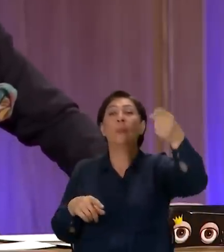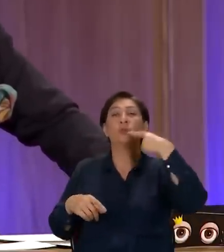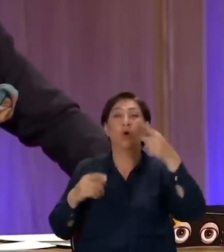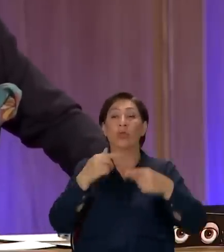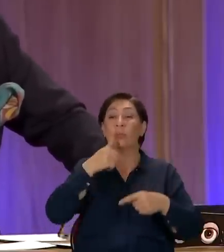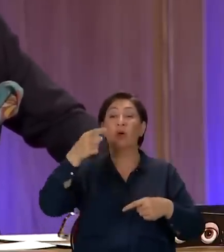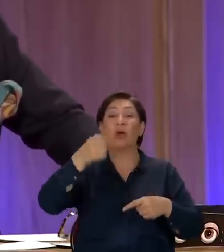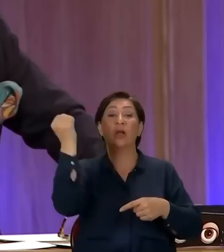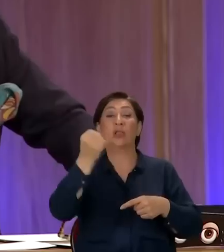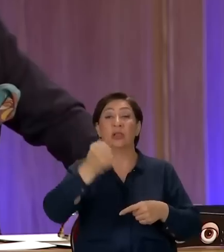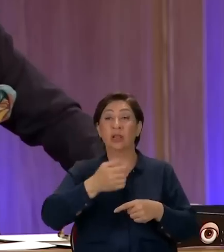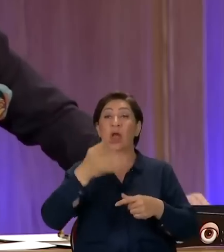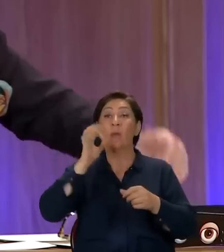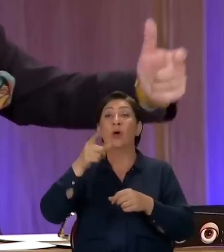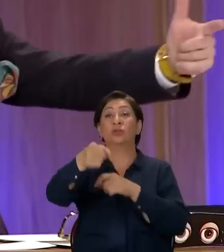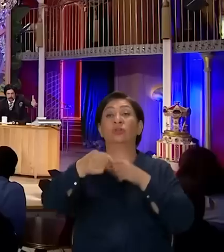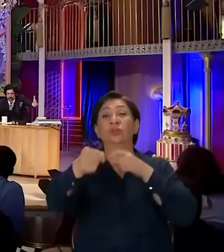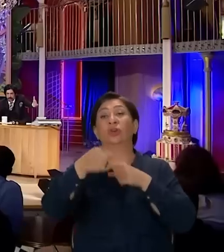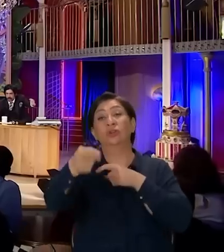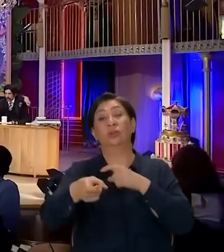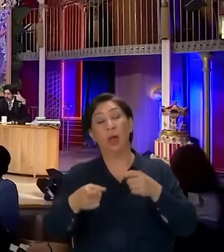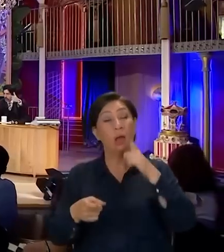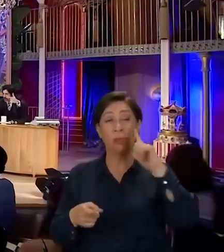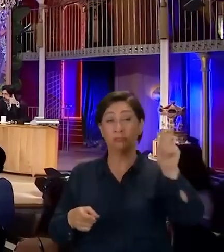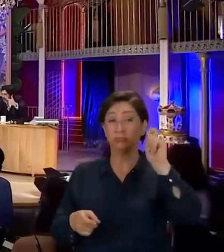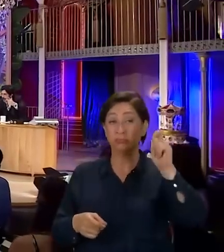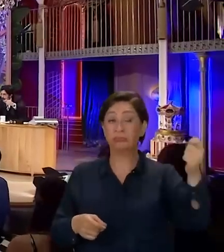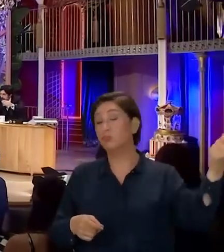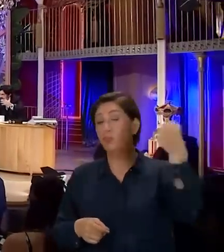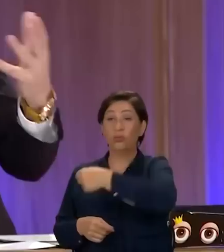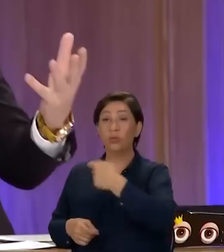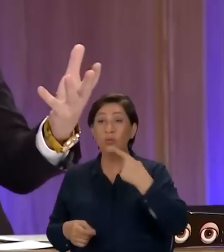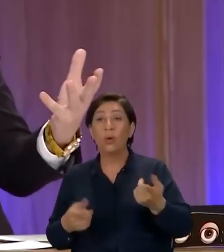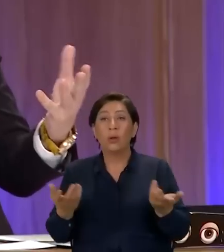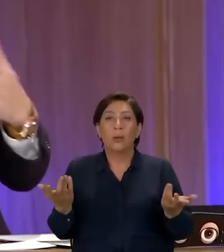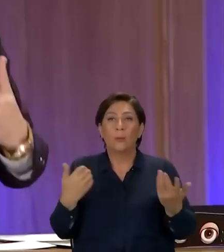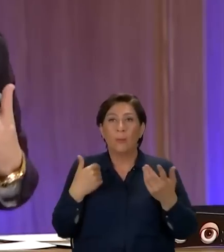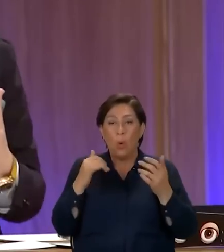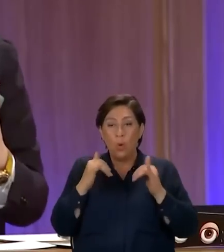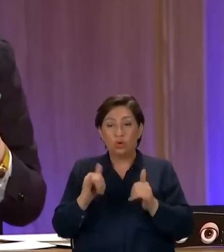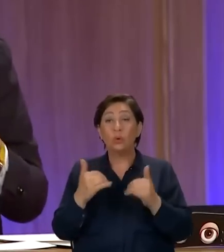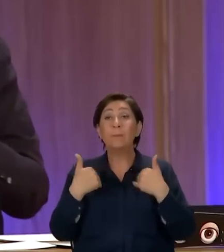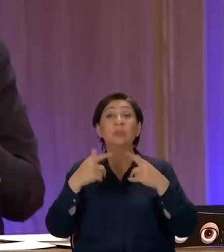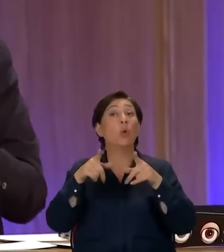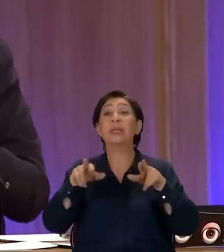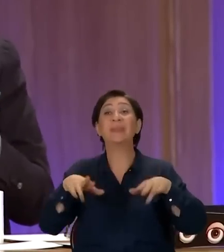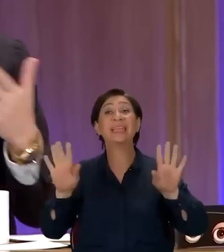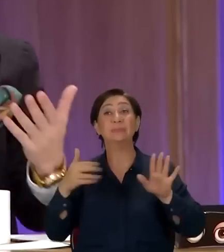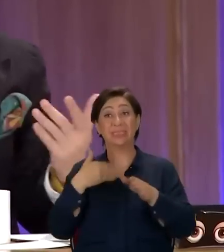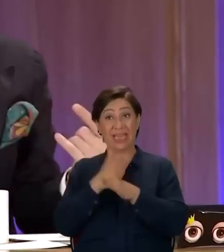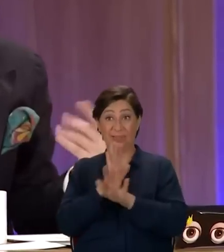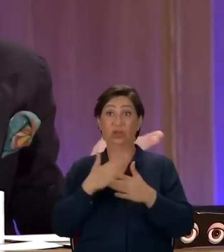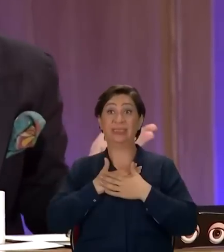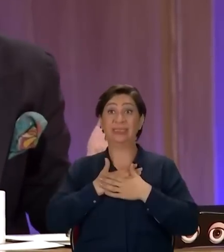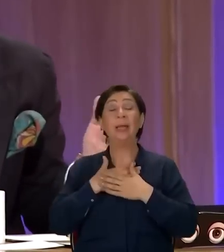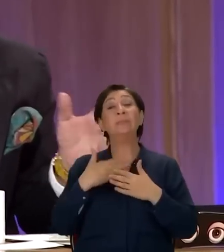diyor katil diyor, sürekli ateş ediyor diyor. Öbürü diyor ki adam delikanlı diyor, şey yapıyor falan. Zaten ben oyuncuyum diyor. Biz öyle değiliz. Biz gerçeğiz. Onun